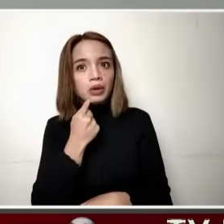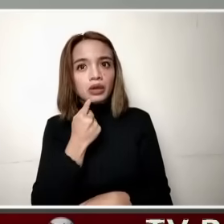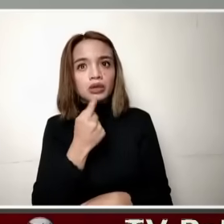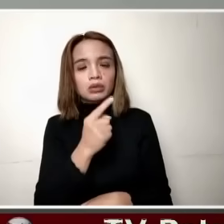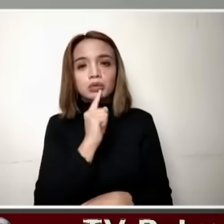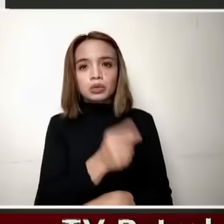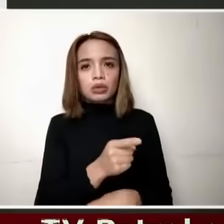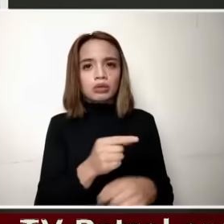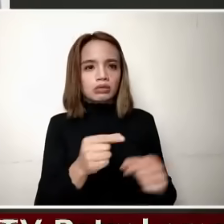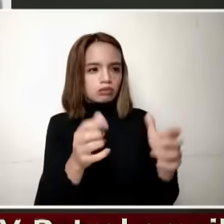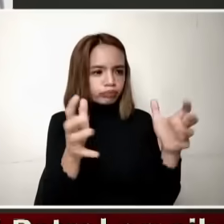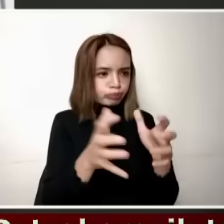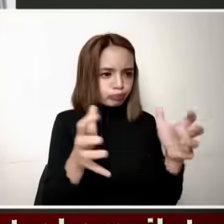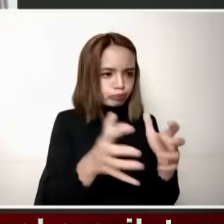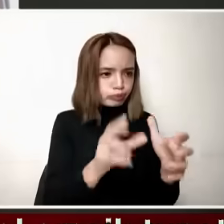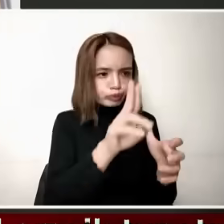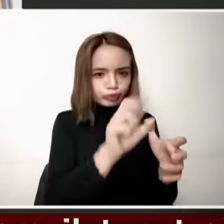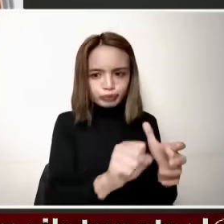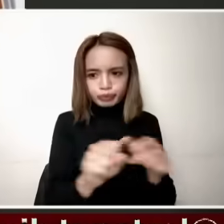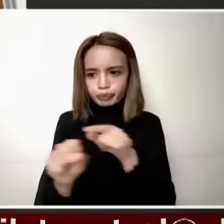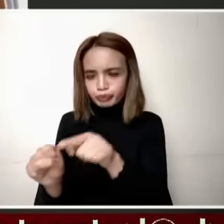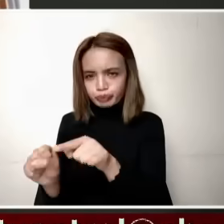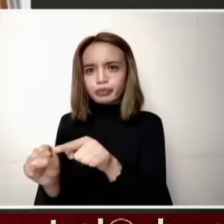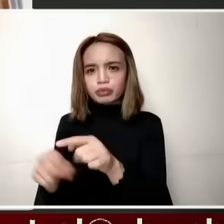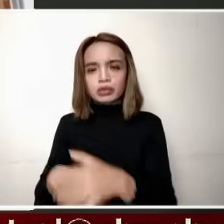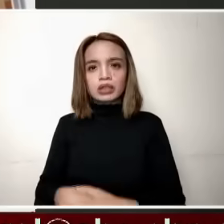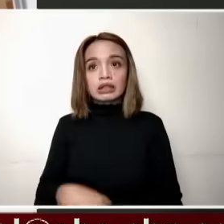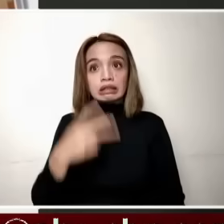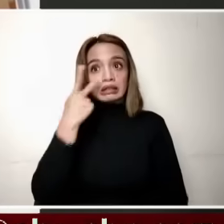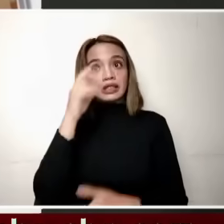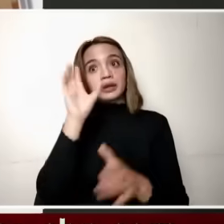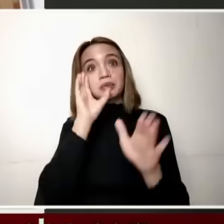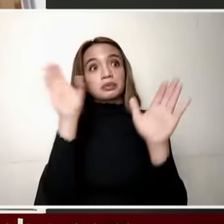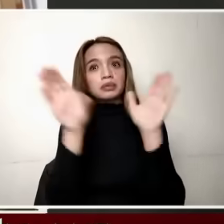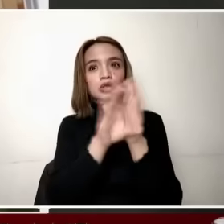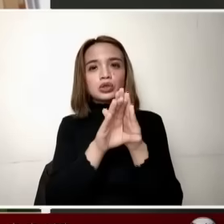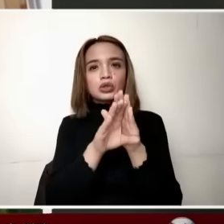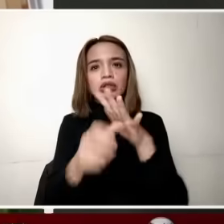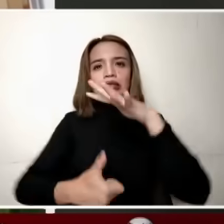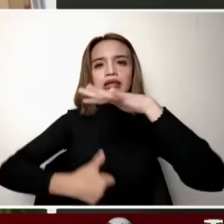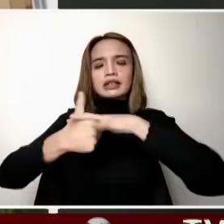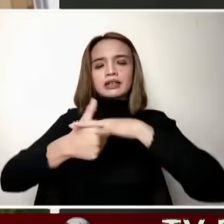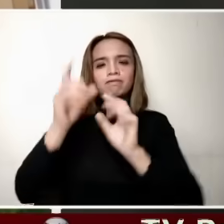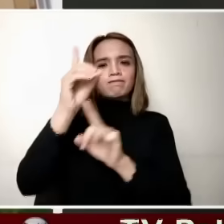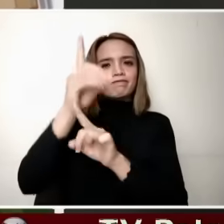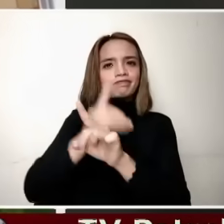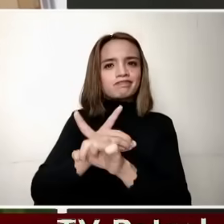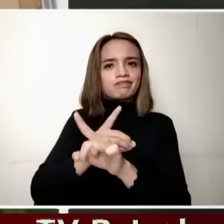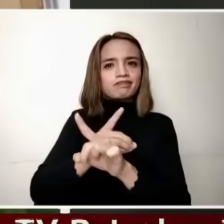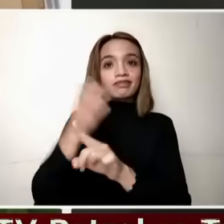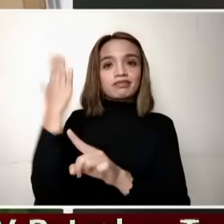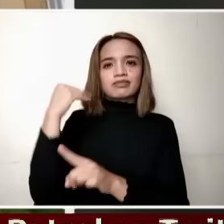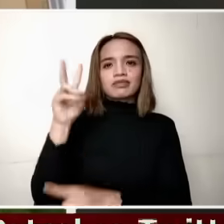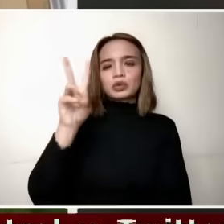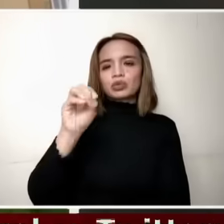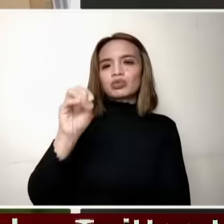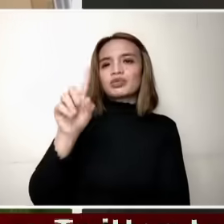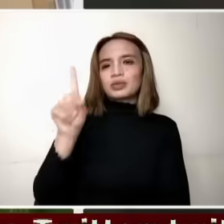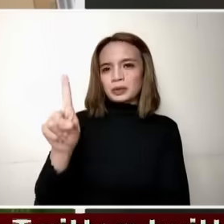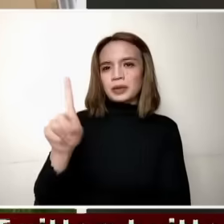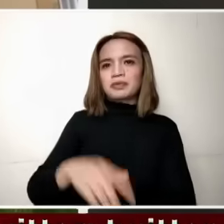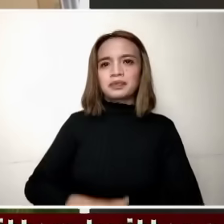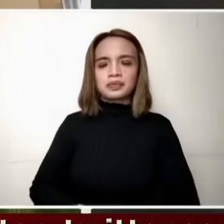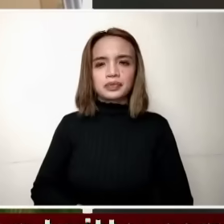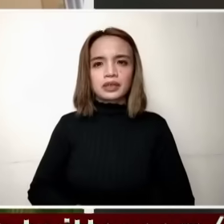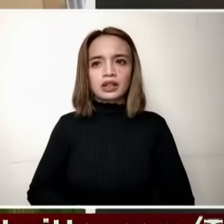US at Taliban. Ang larawang ito ay lumabas sa December cover ng Time Magazine noong 2001. Umani ito